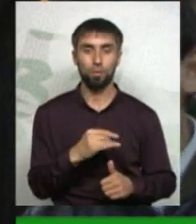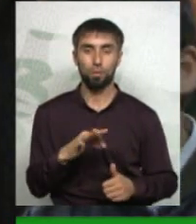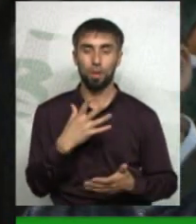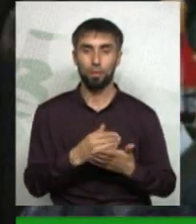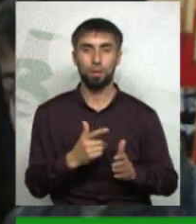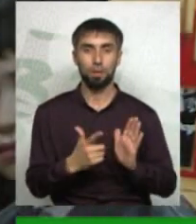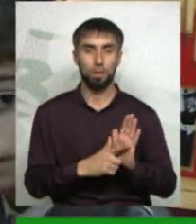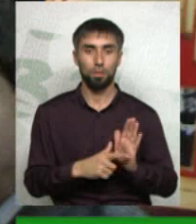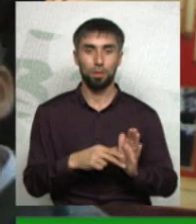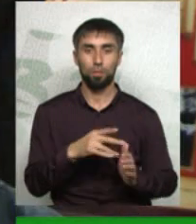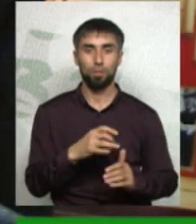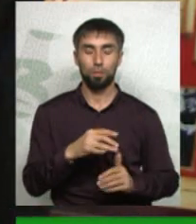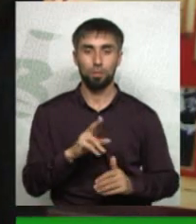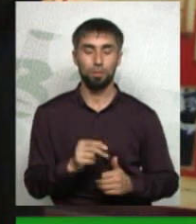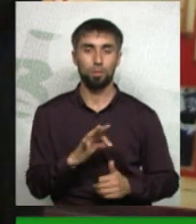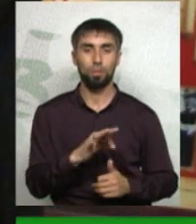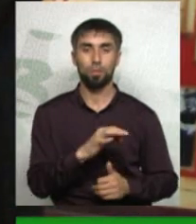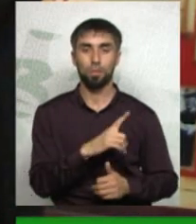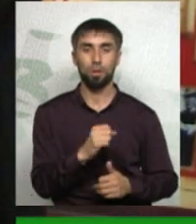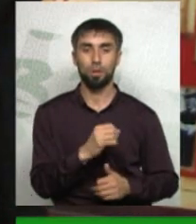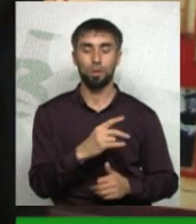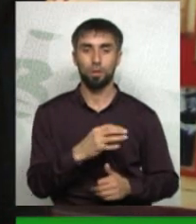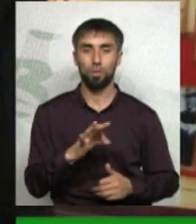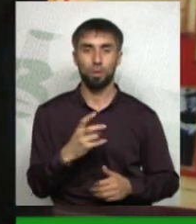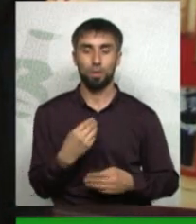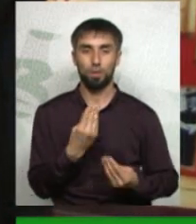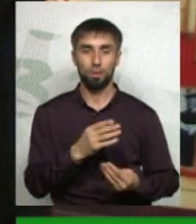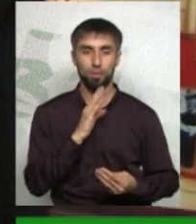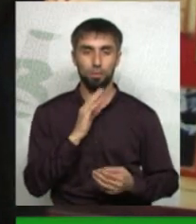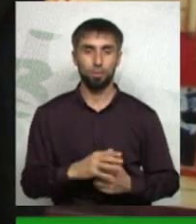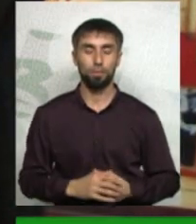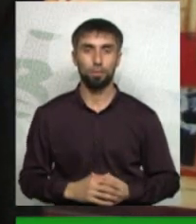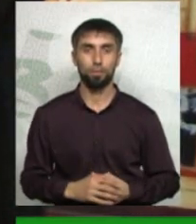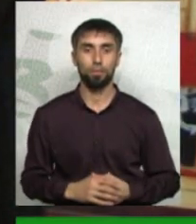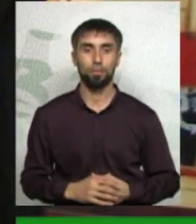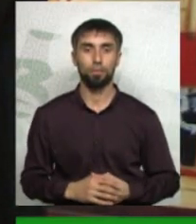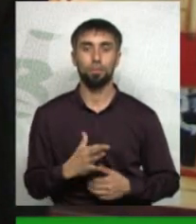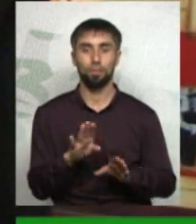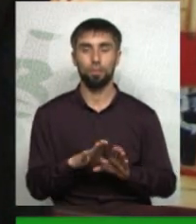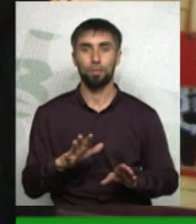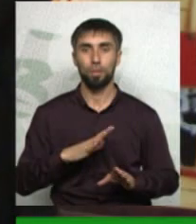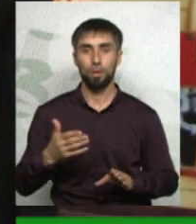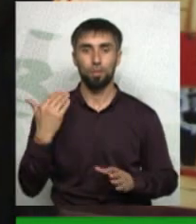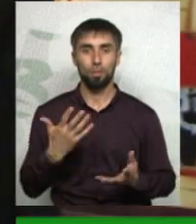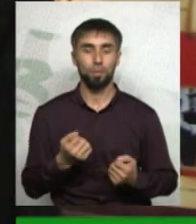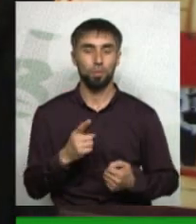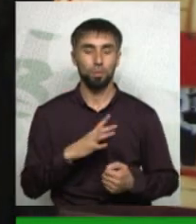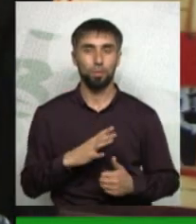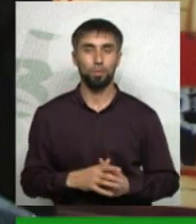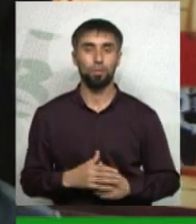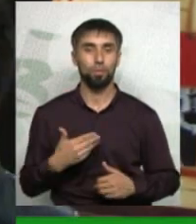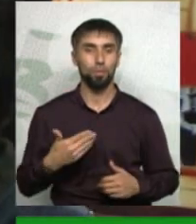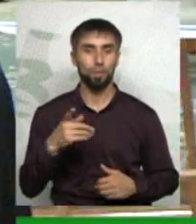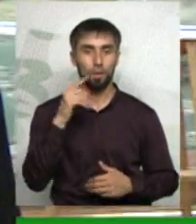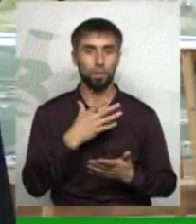своего 7-го предка, то за него не выдавали замуж девушку. Вот так было принято, чтобы мы